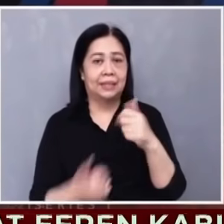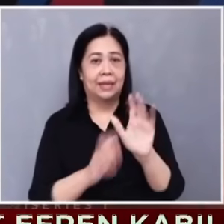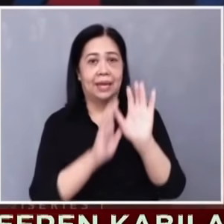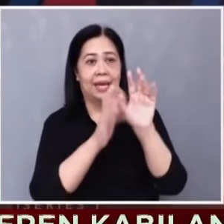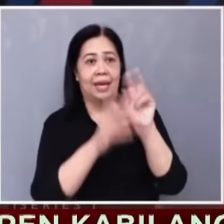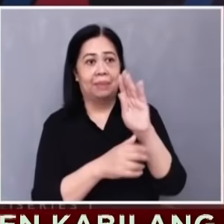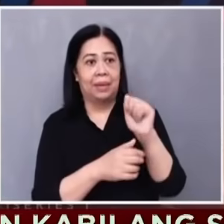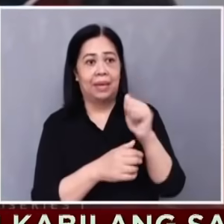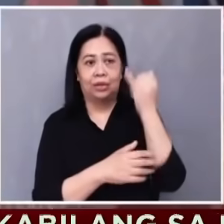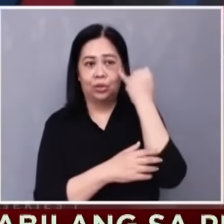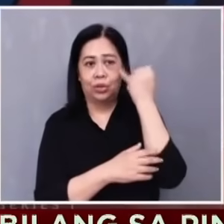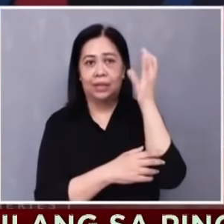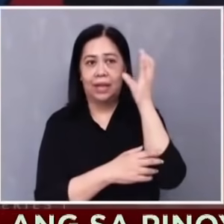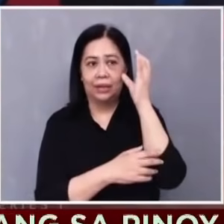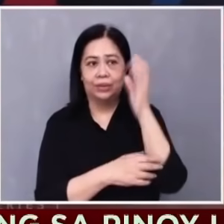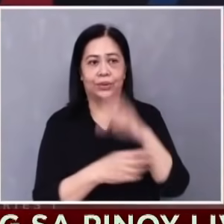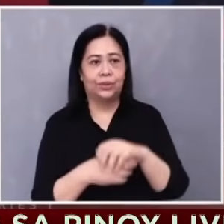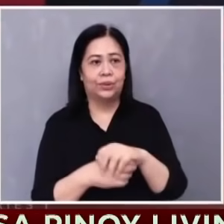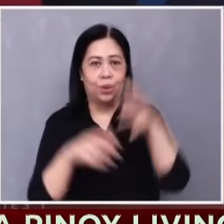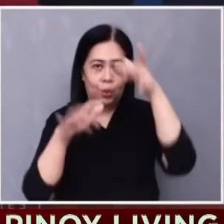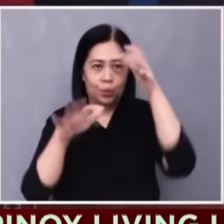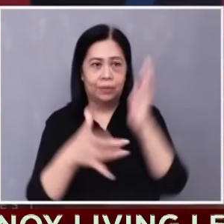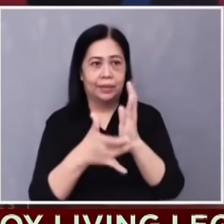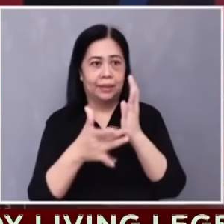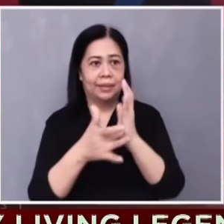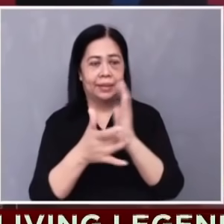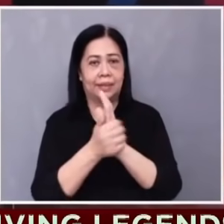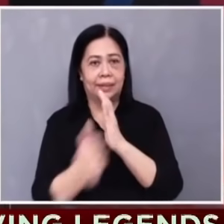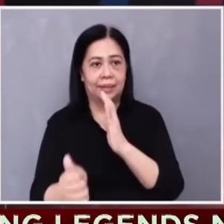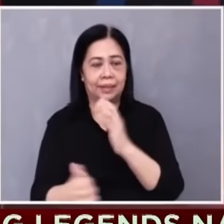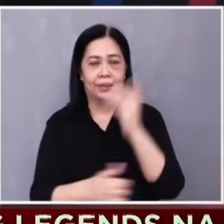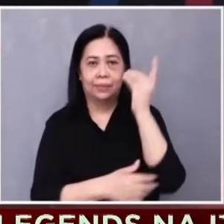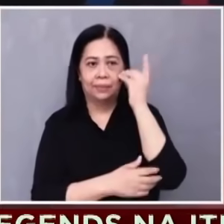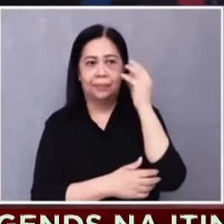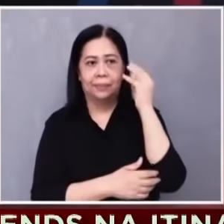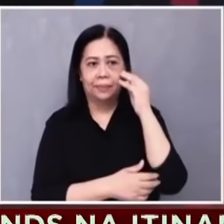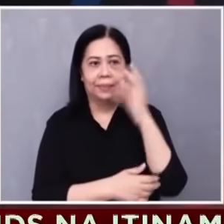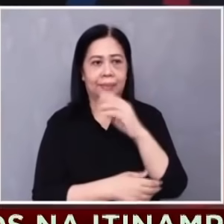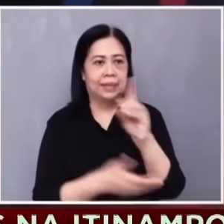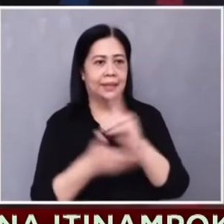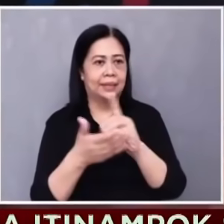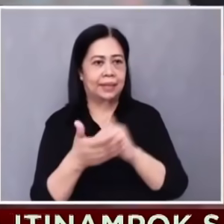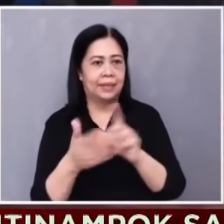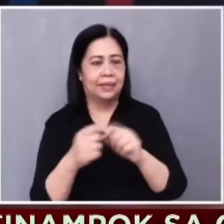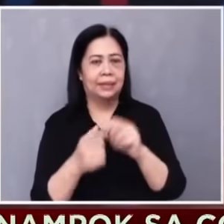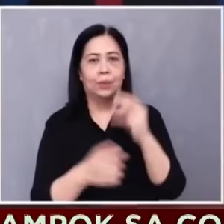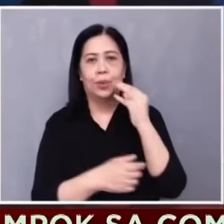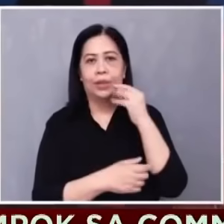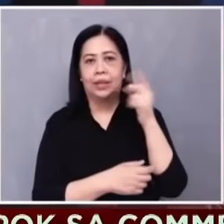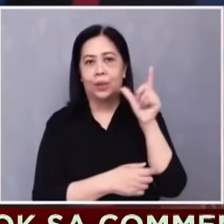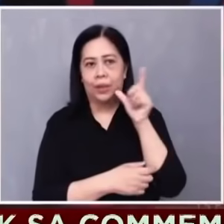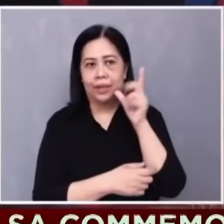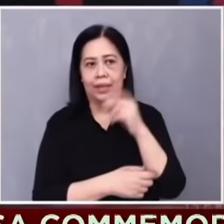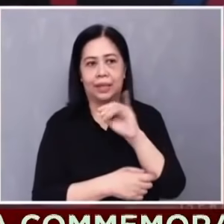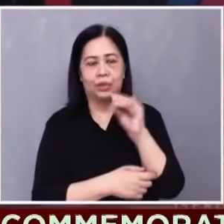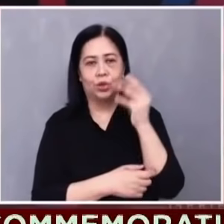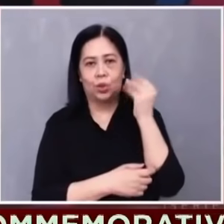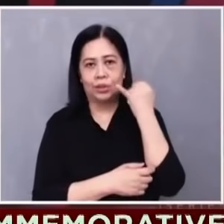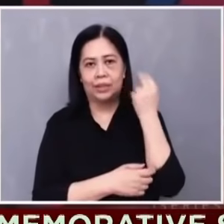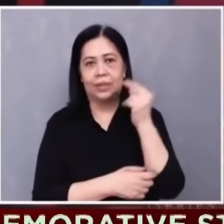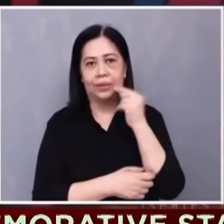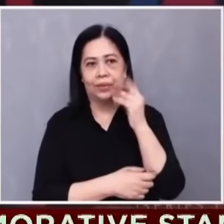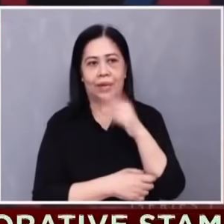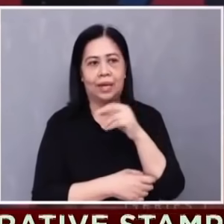Jordan Clarkson, computer technology expert Diosdado Banataw, designers na sina Monique Louie, Josie Natori at Kenneth